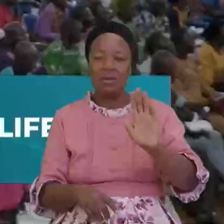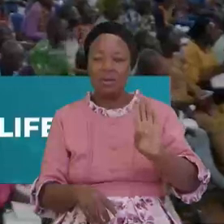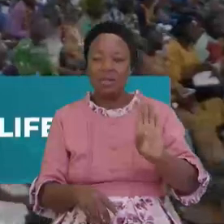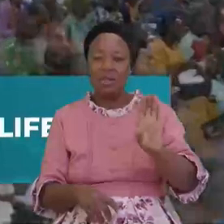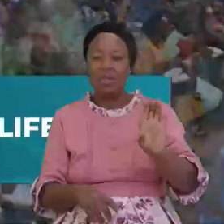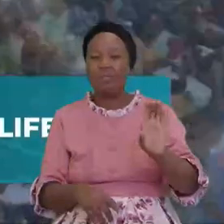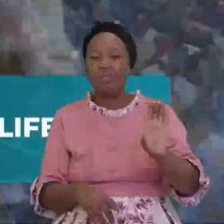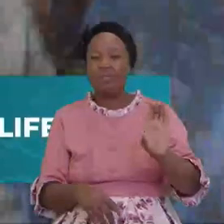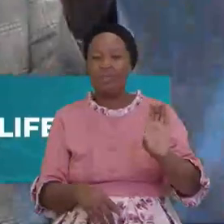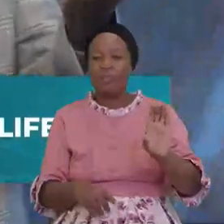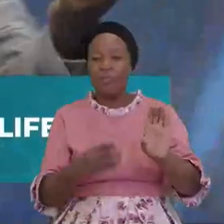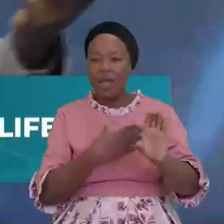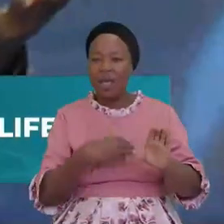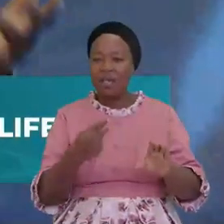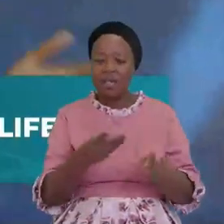que ABC.